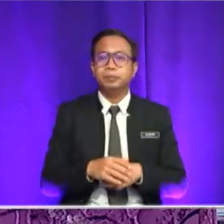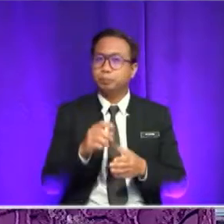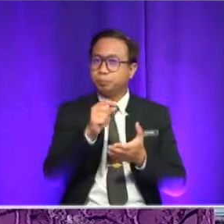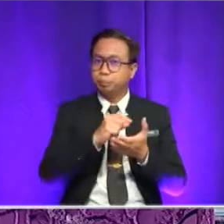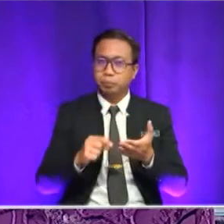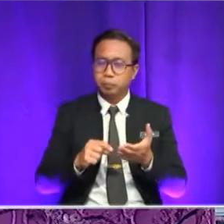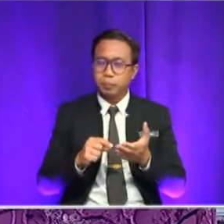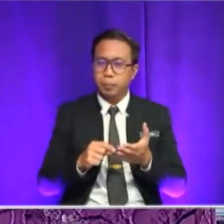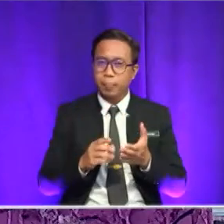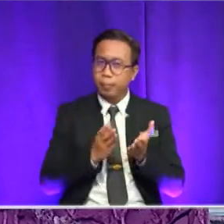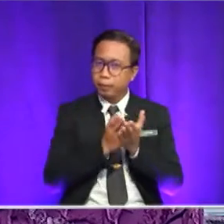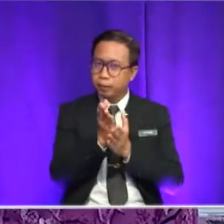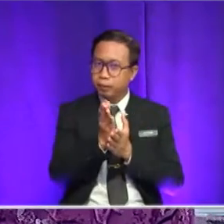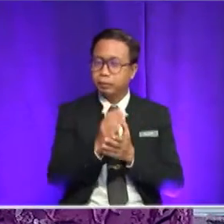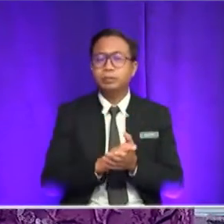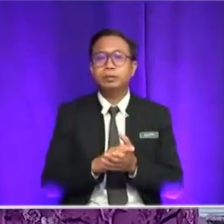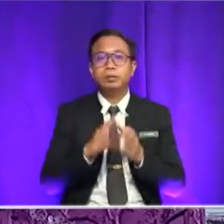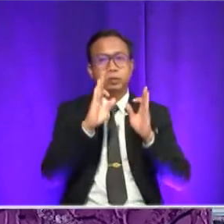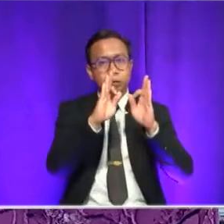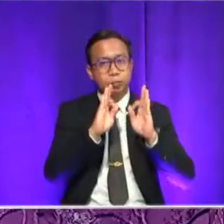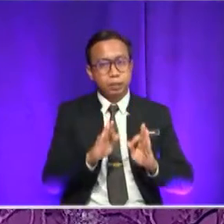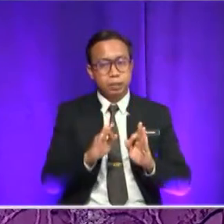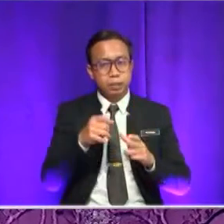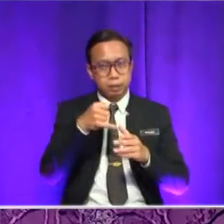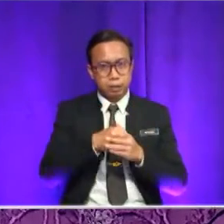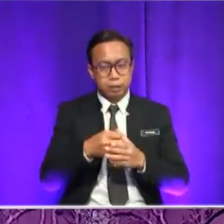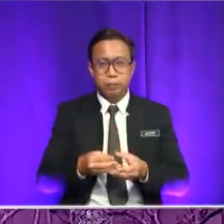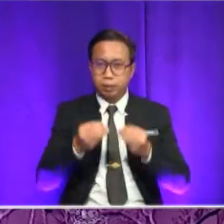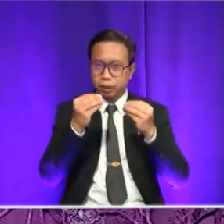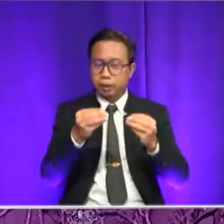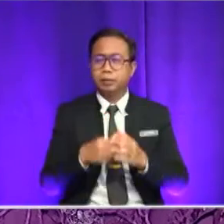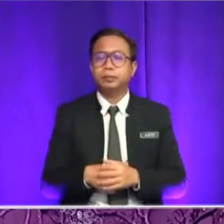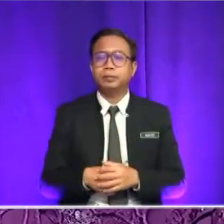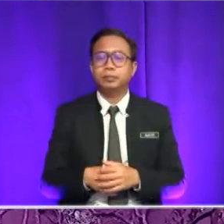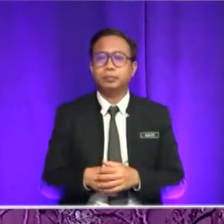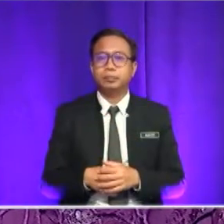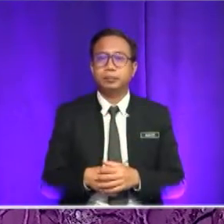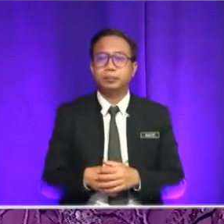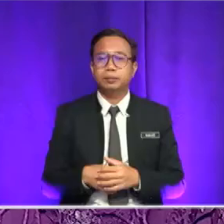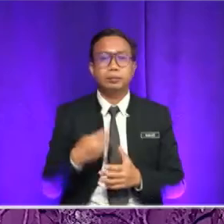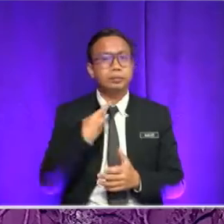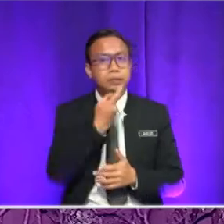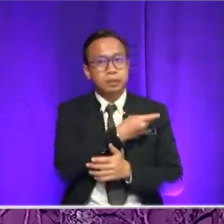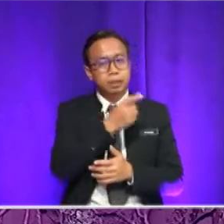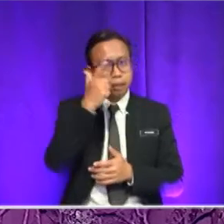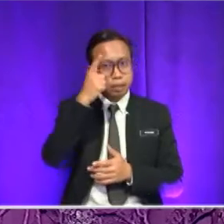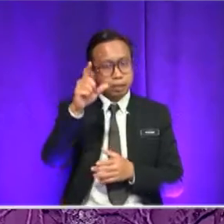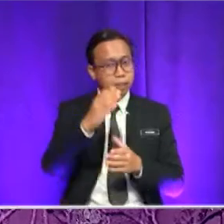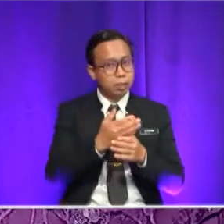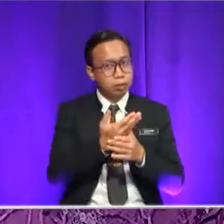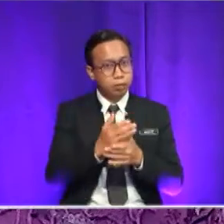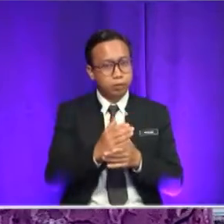ditulis, ya, menerusi formula isi yang kita berikan, ya. Baiklah, kita lihat perkongsian